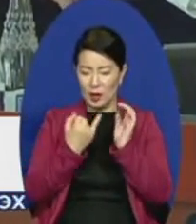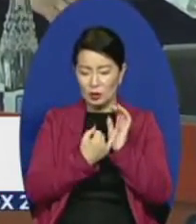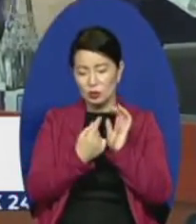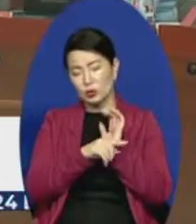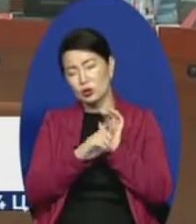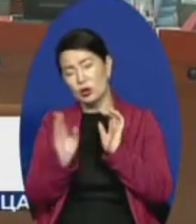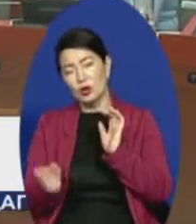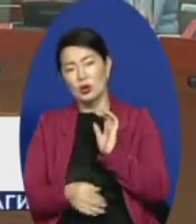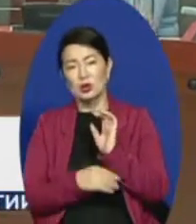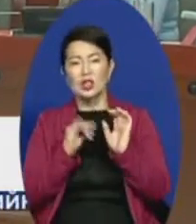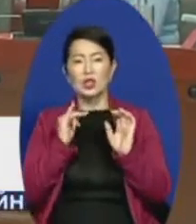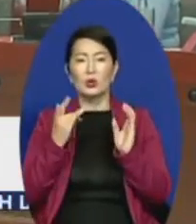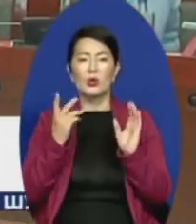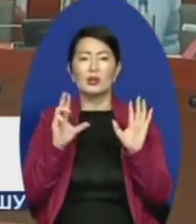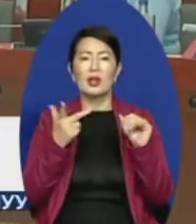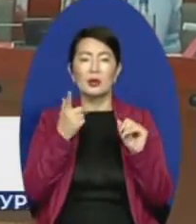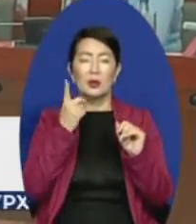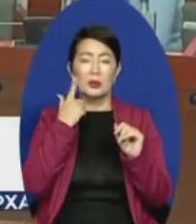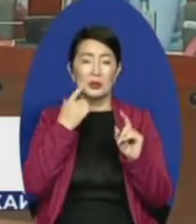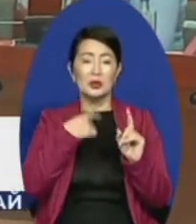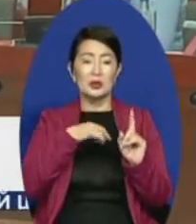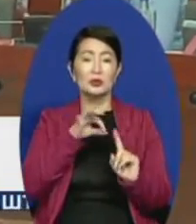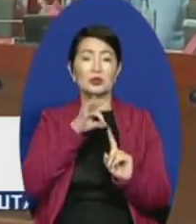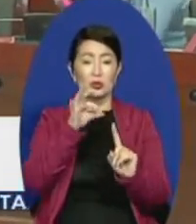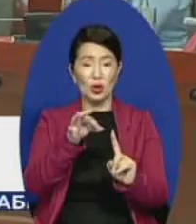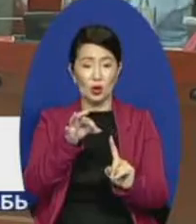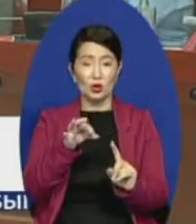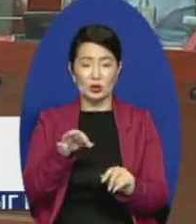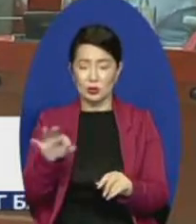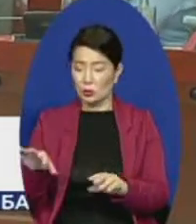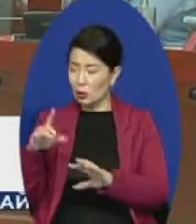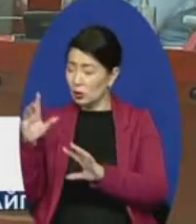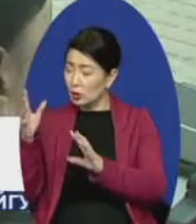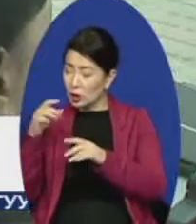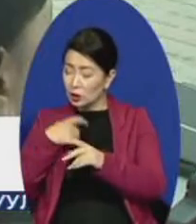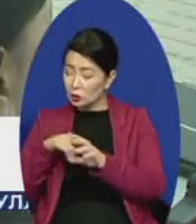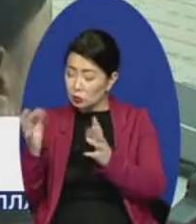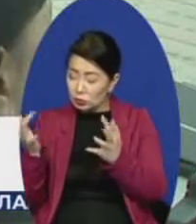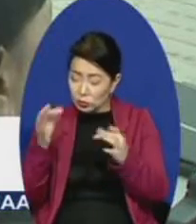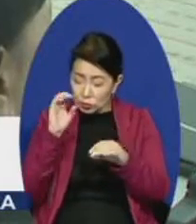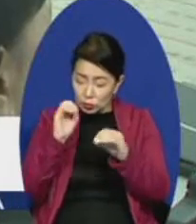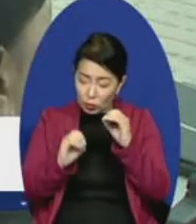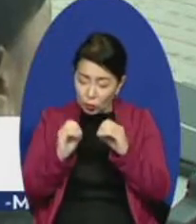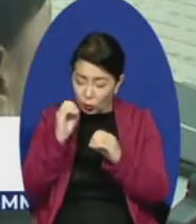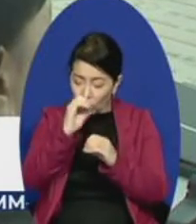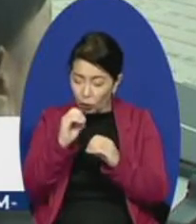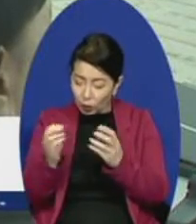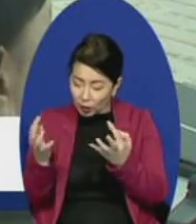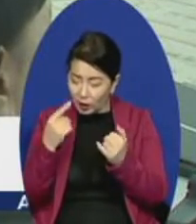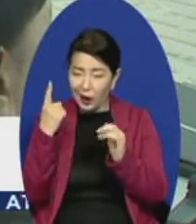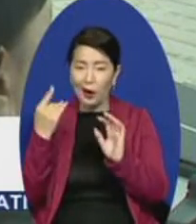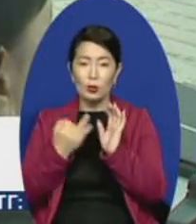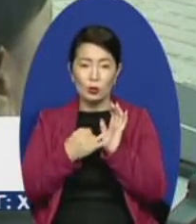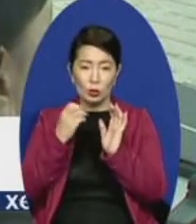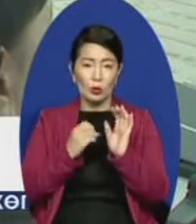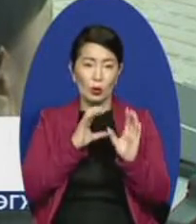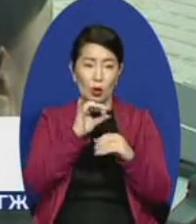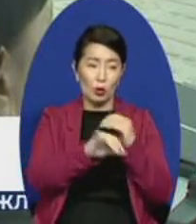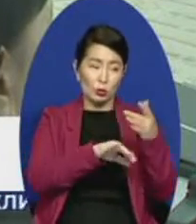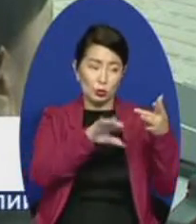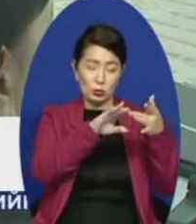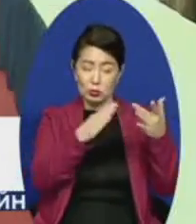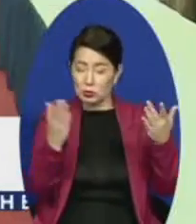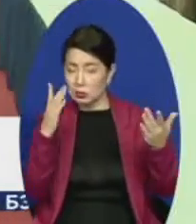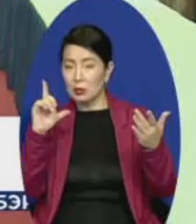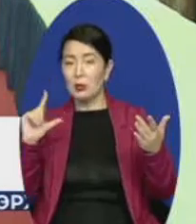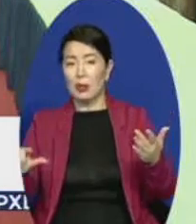хойш улсын хурлд 13 эмэгтэй гишүүд сонгогдсон. Энэ нийт гишүүдийн 17% л эзэлж байна. Үүнийг олон улсын дундчтай харьцуулахад бага үзүүлэлт